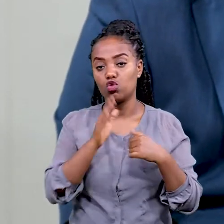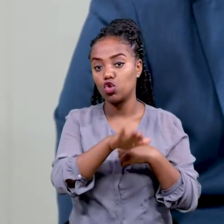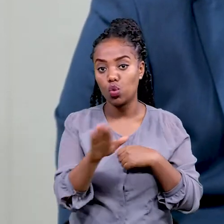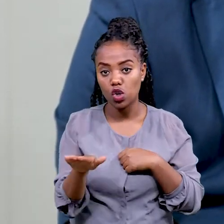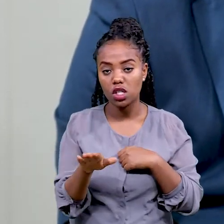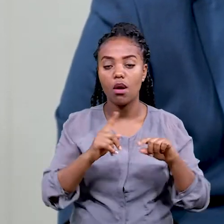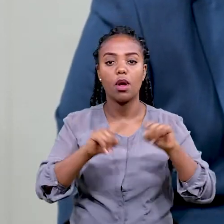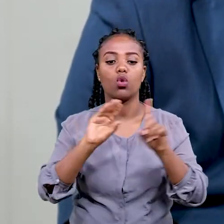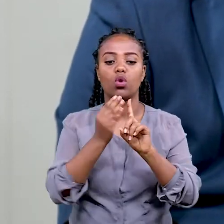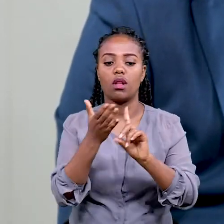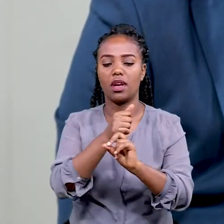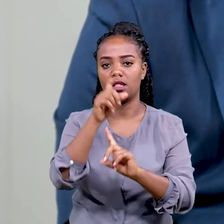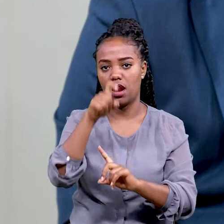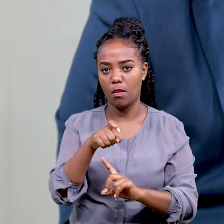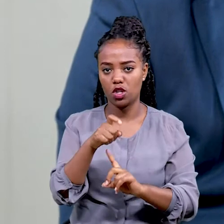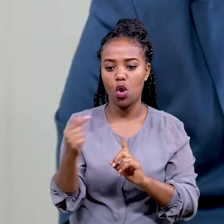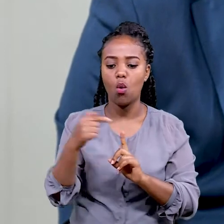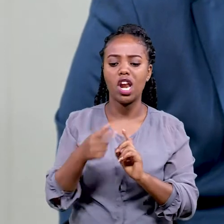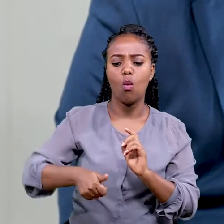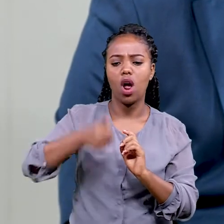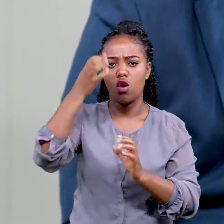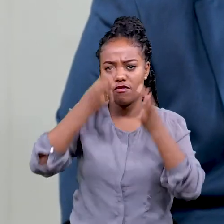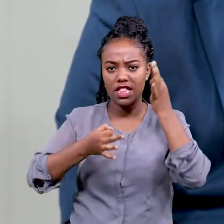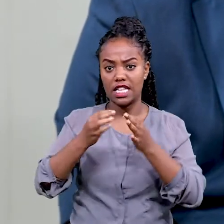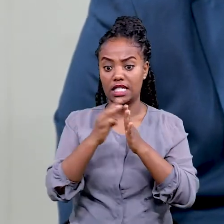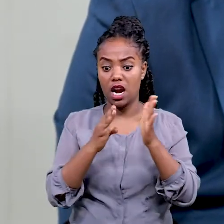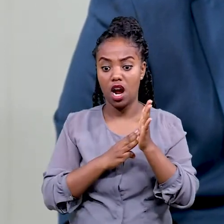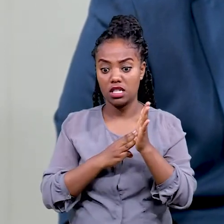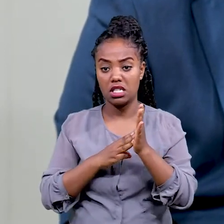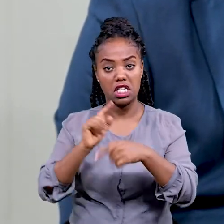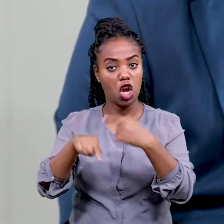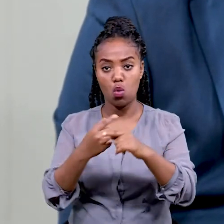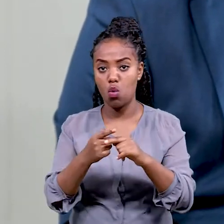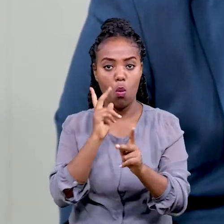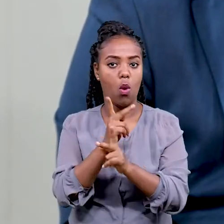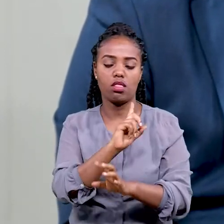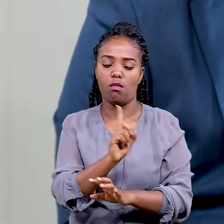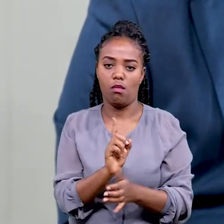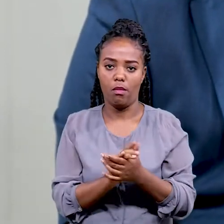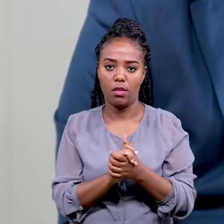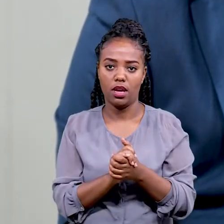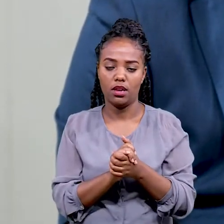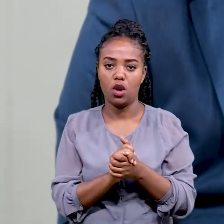ልጆች በልዩነ ተመያዝ ያለባቸው ወደ ዋና የፍትህ ስርዓትም እንዲሄዱም አይገመትም። ባይዘው ወደ ዋና የፍትህ ስርዓት